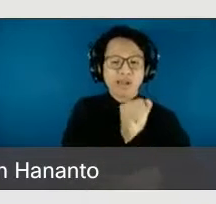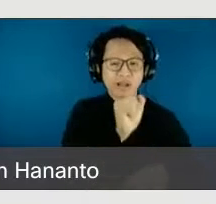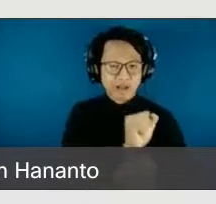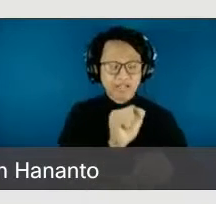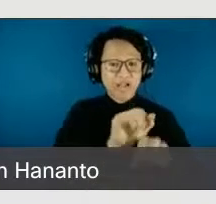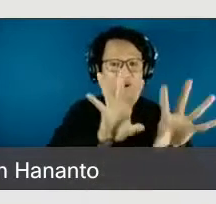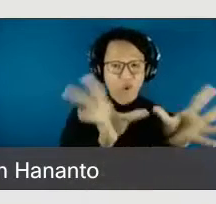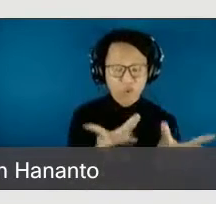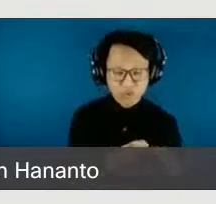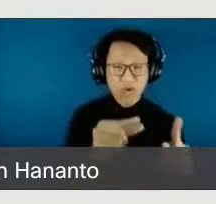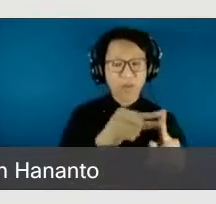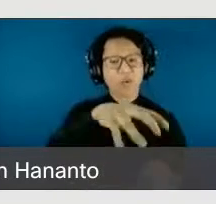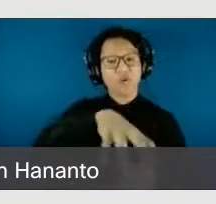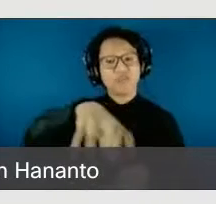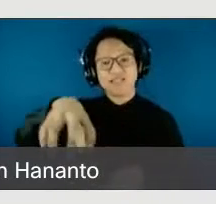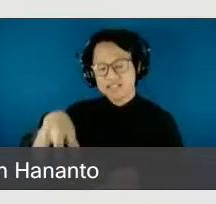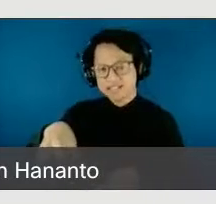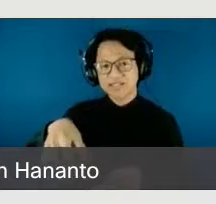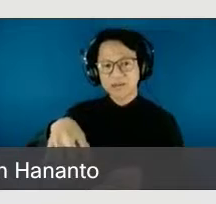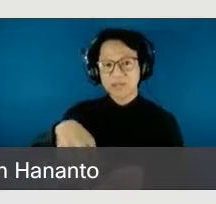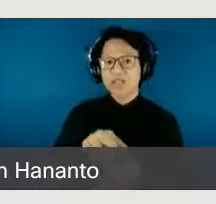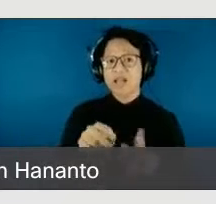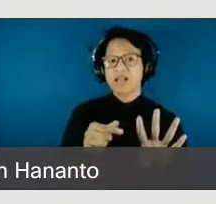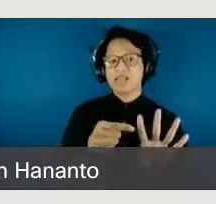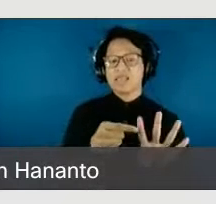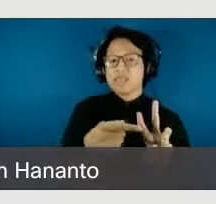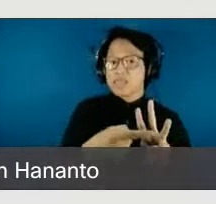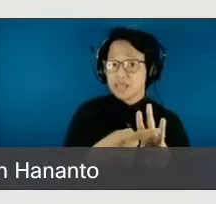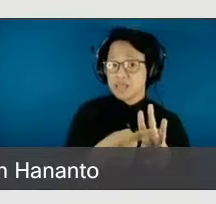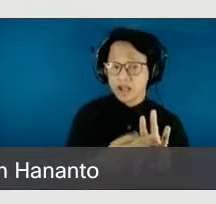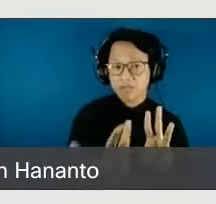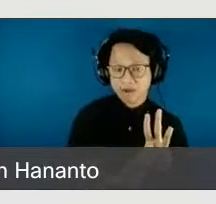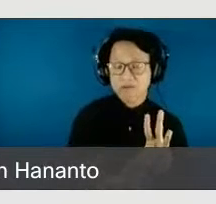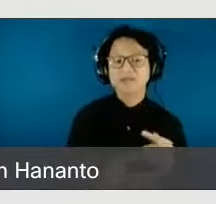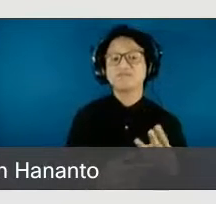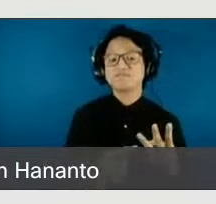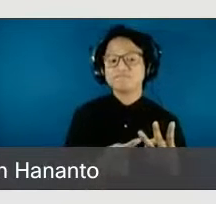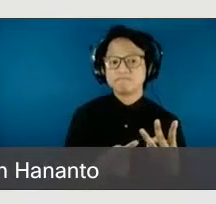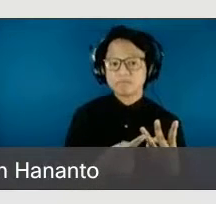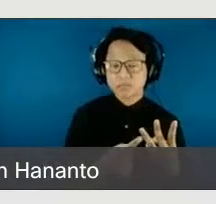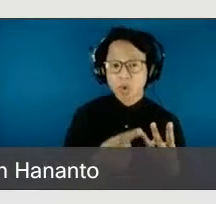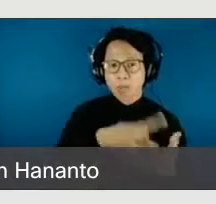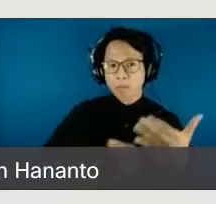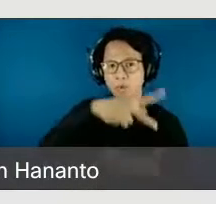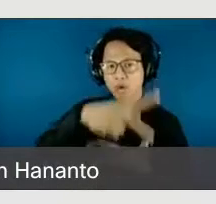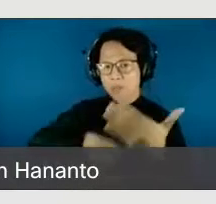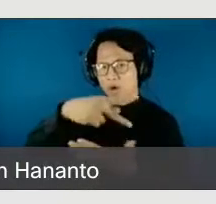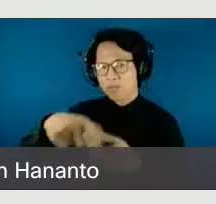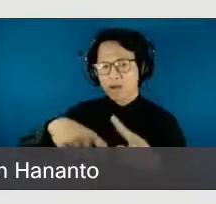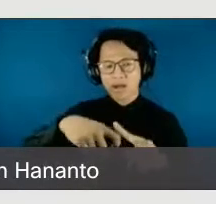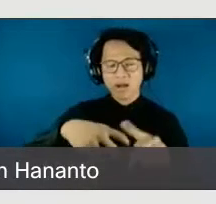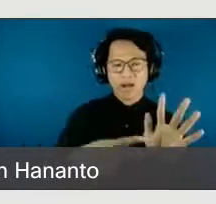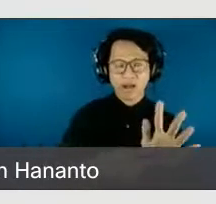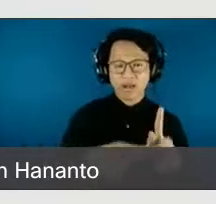di level provinsi. Kemudian yang ketiga adalah untuk program-program KKN TKWU